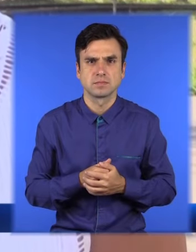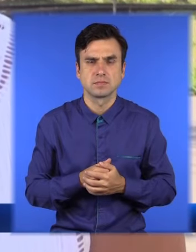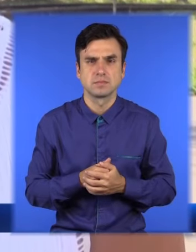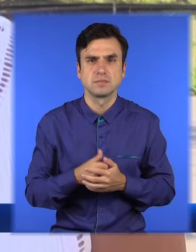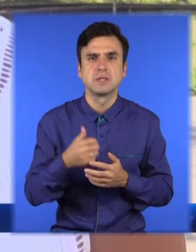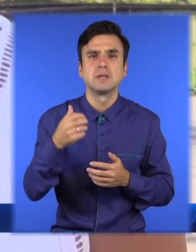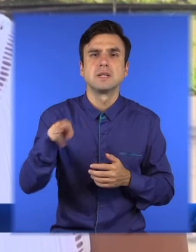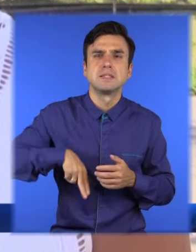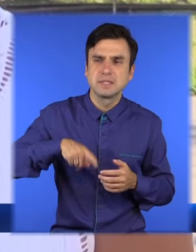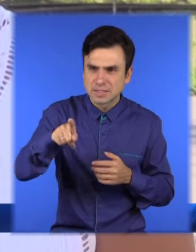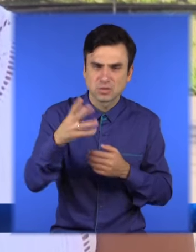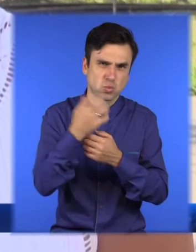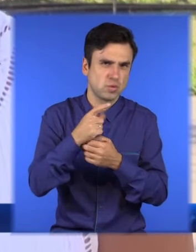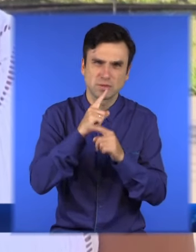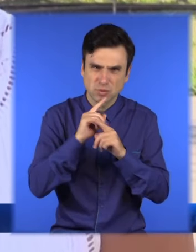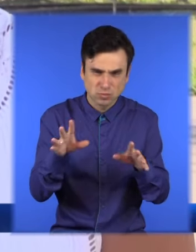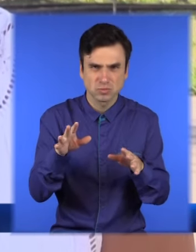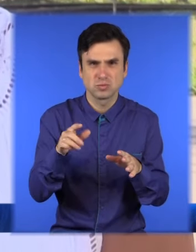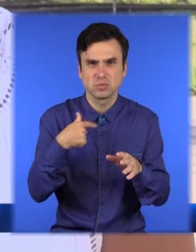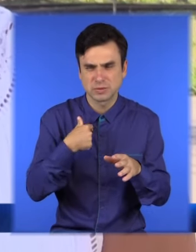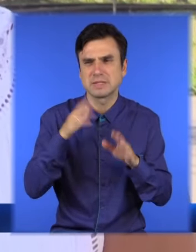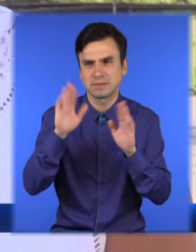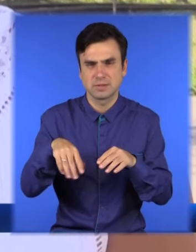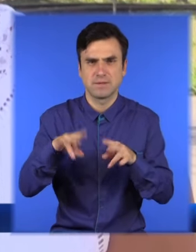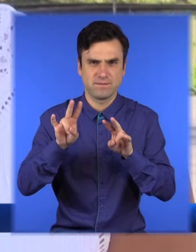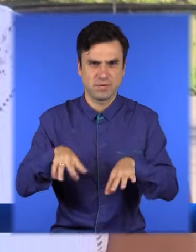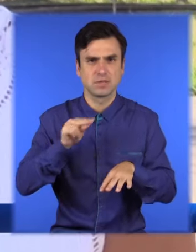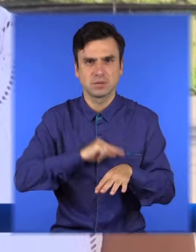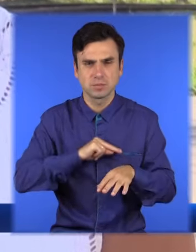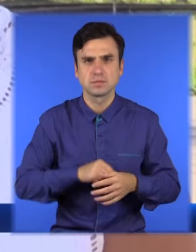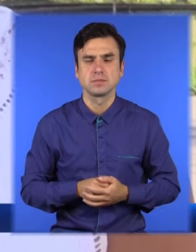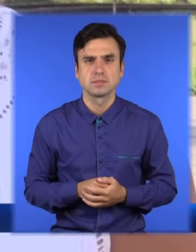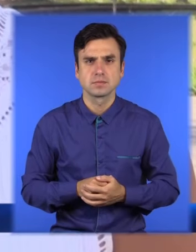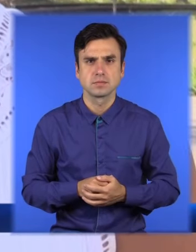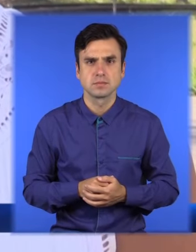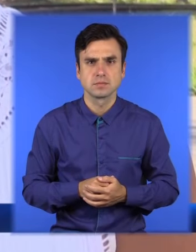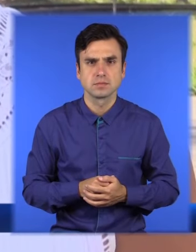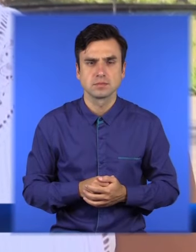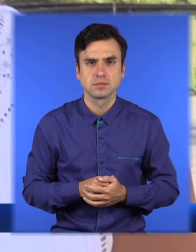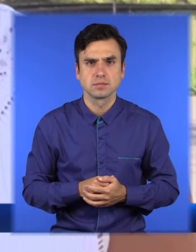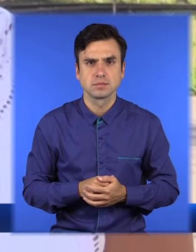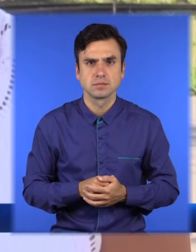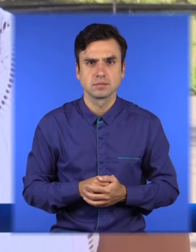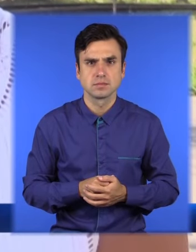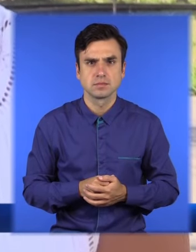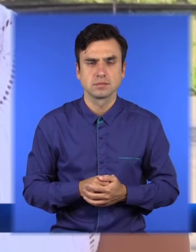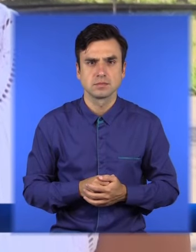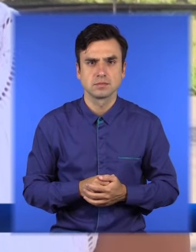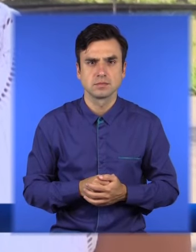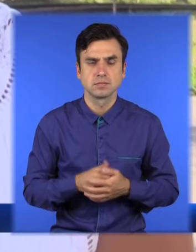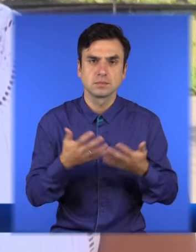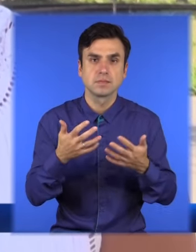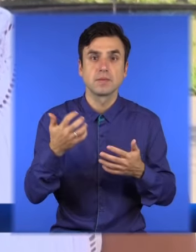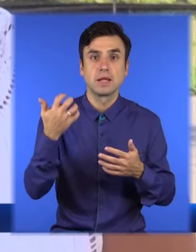устраивающий как руководство, так и меня. То есть, но вы остаетесь на своей должности? Да. Тоже. Ну, начальник станции